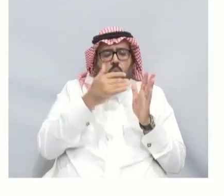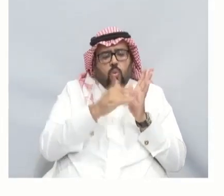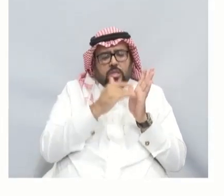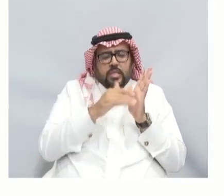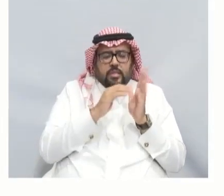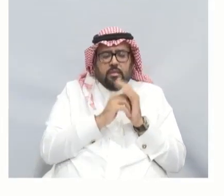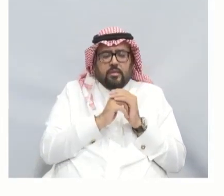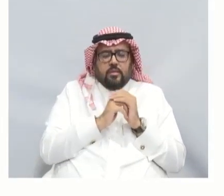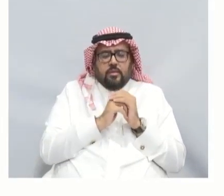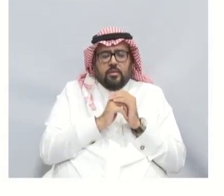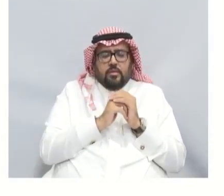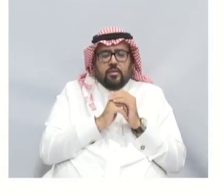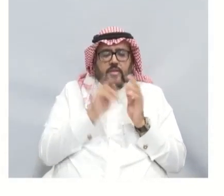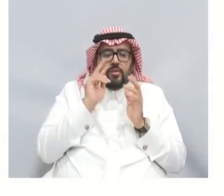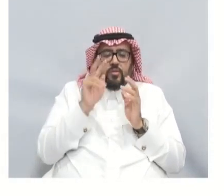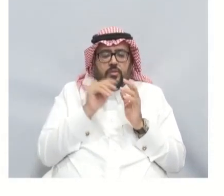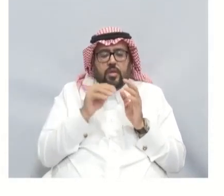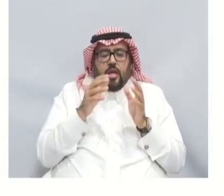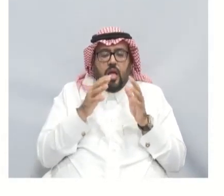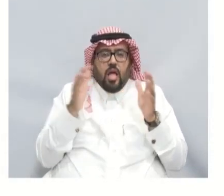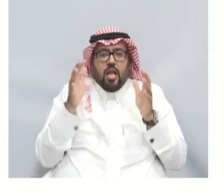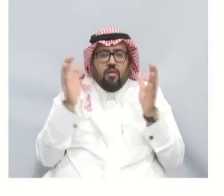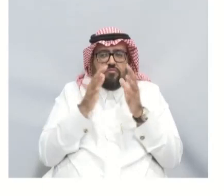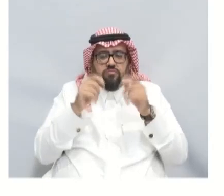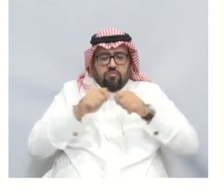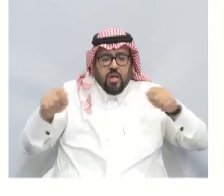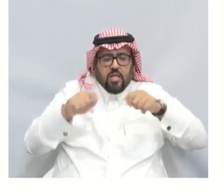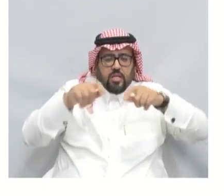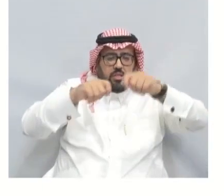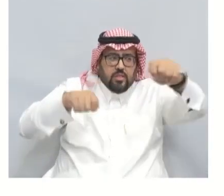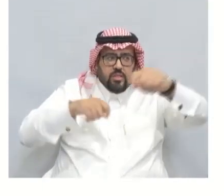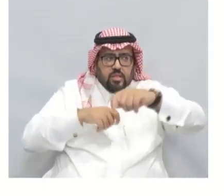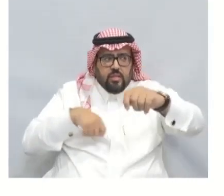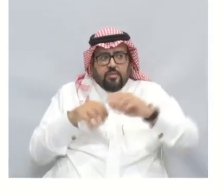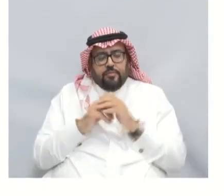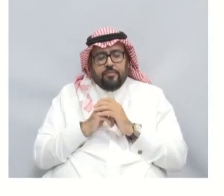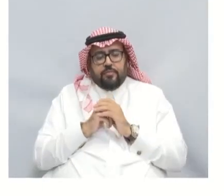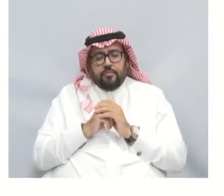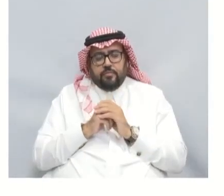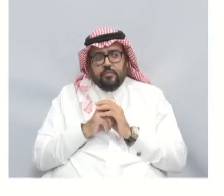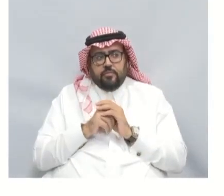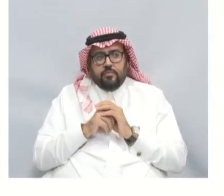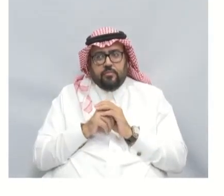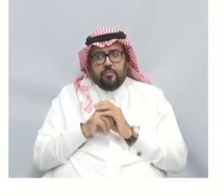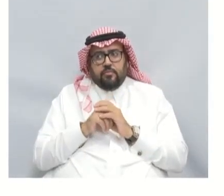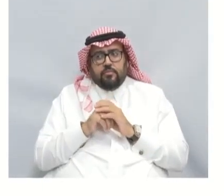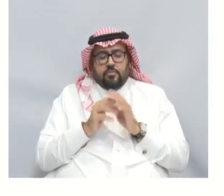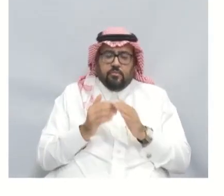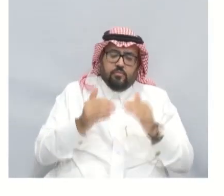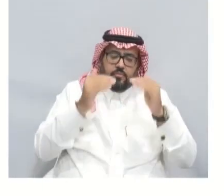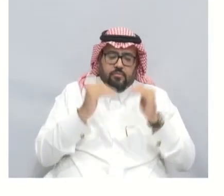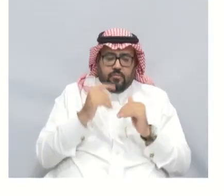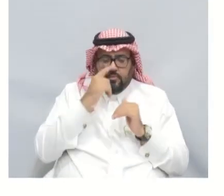متوسط. لو رأينا لو تكلمنا عن حجوم هذه البراكين، نأتي